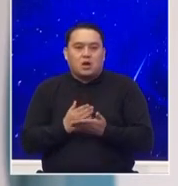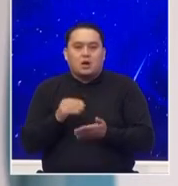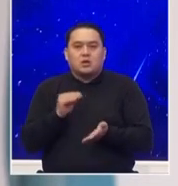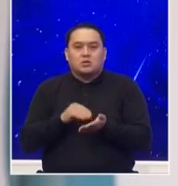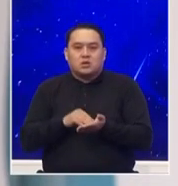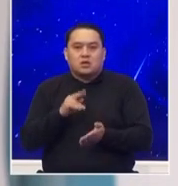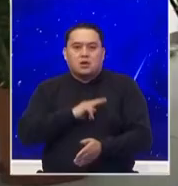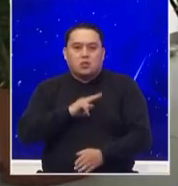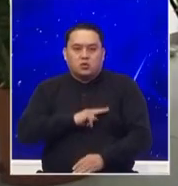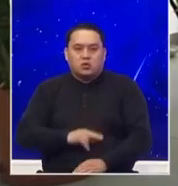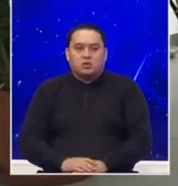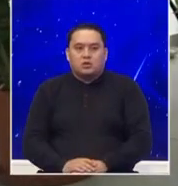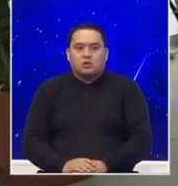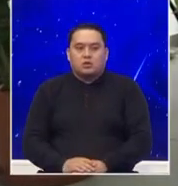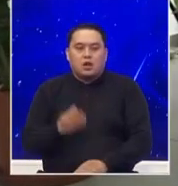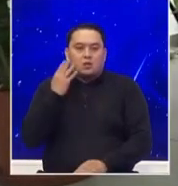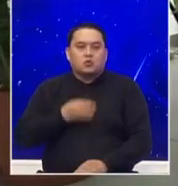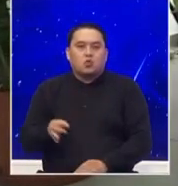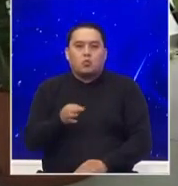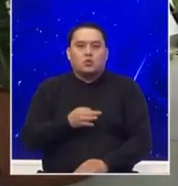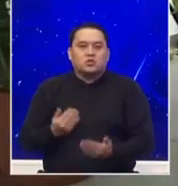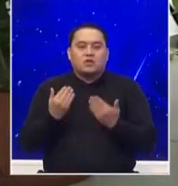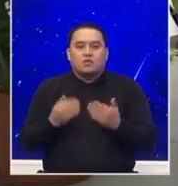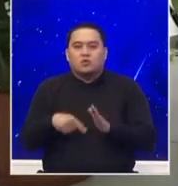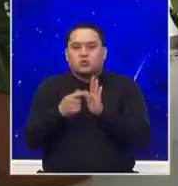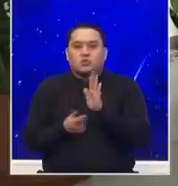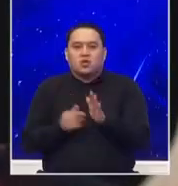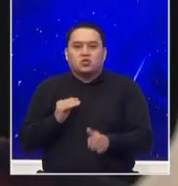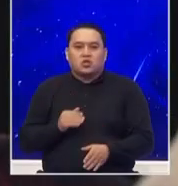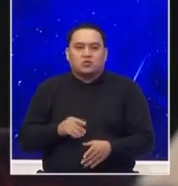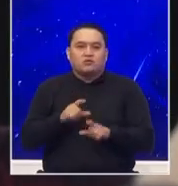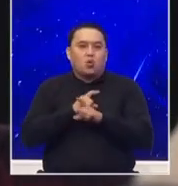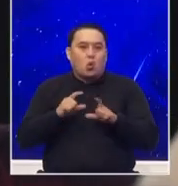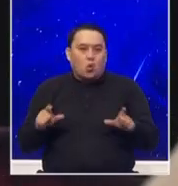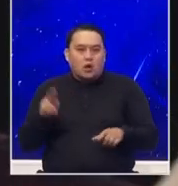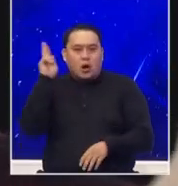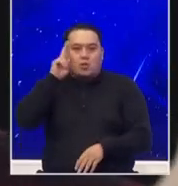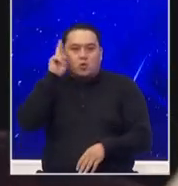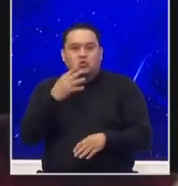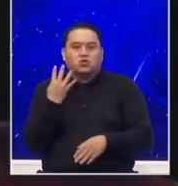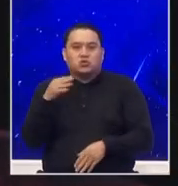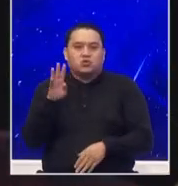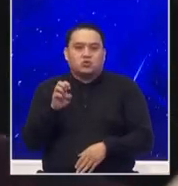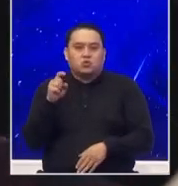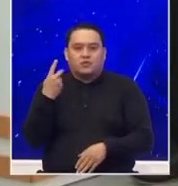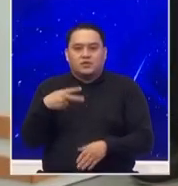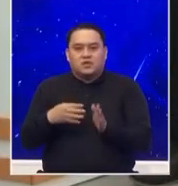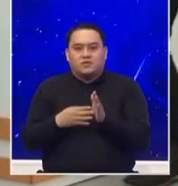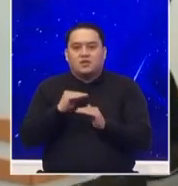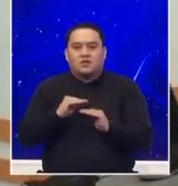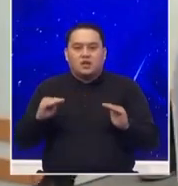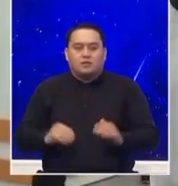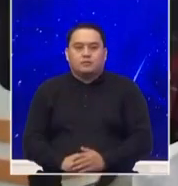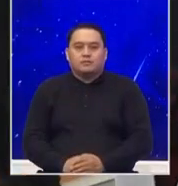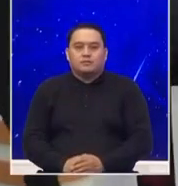оценочные работы. В Алматинской области на сегодняшний день 17 частных школ, в которых обучаются 4129 детей.